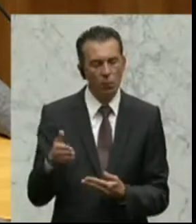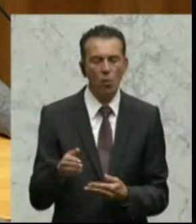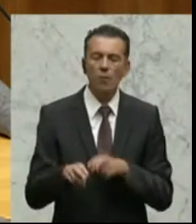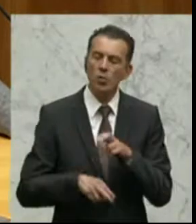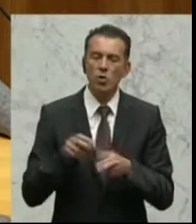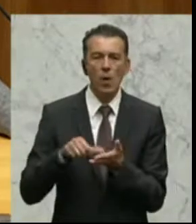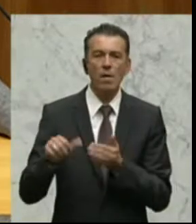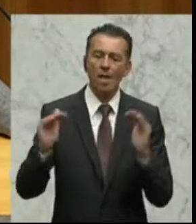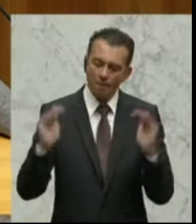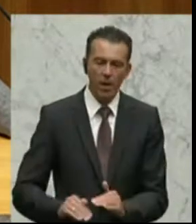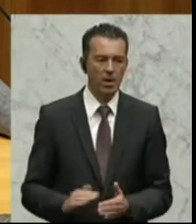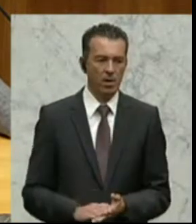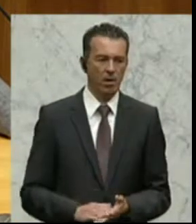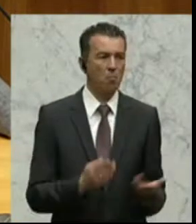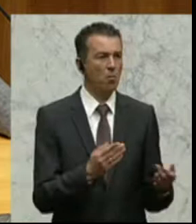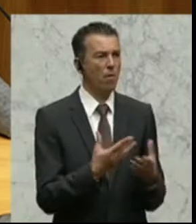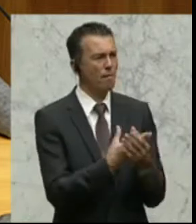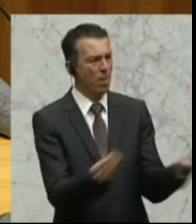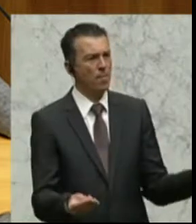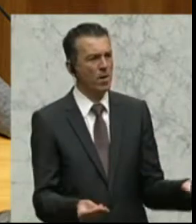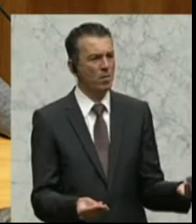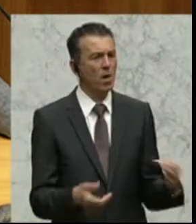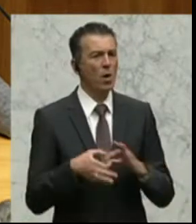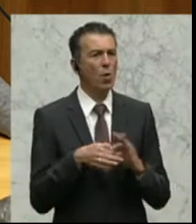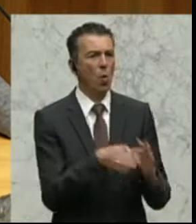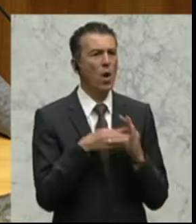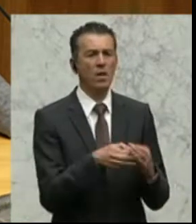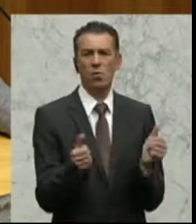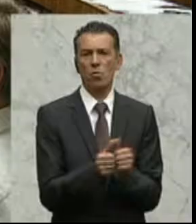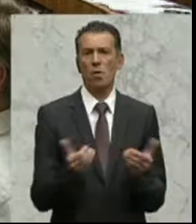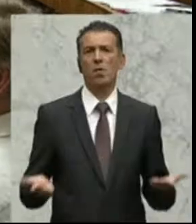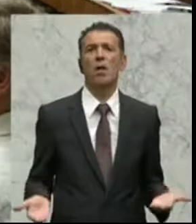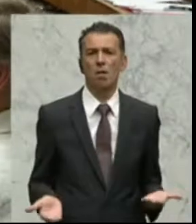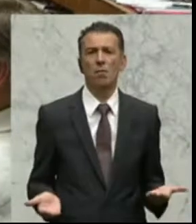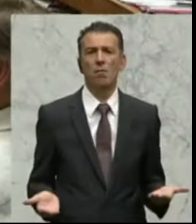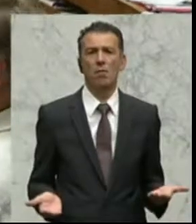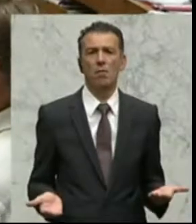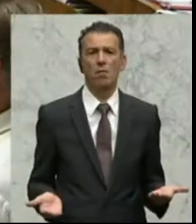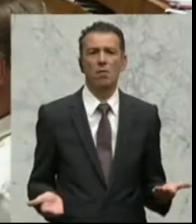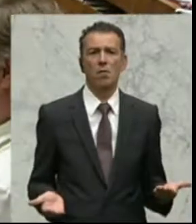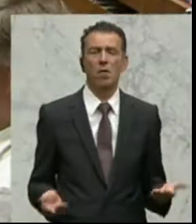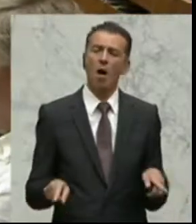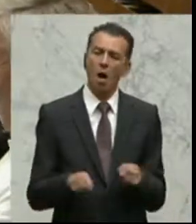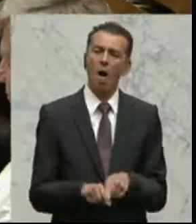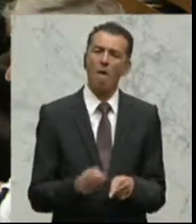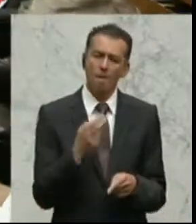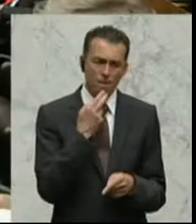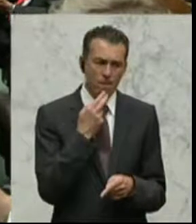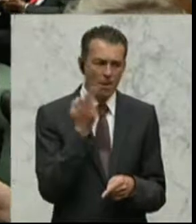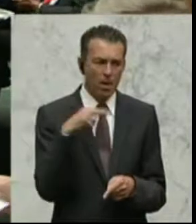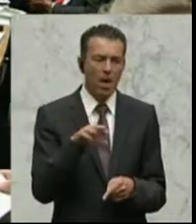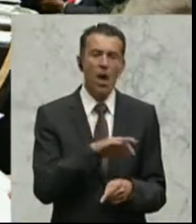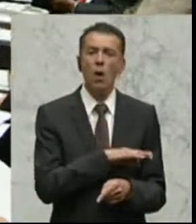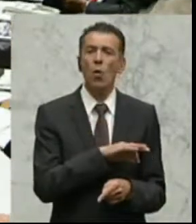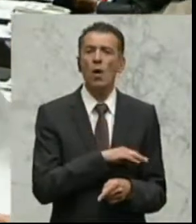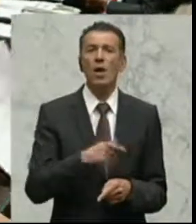das geht mir sehr ab von unserem Koalitionspartner. Und weiters bin ich dafür, und der Kollege Demesl wird dann noch mir sprechen,